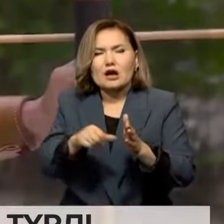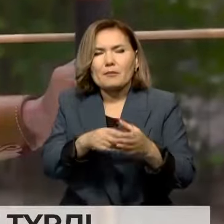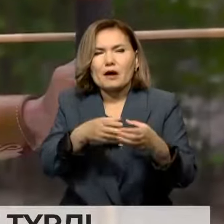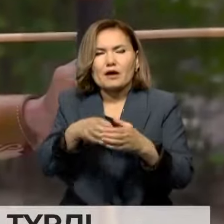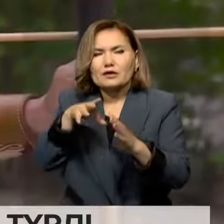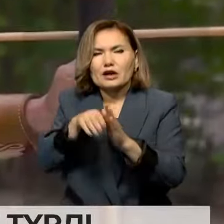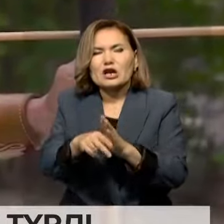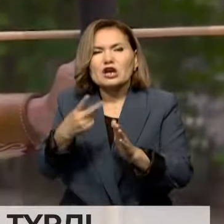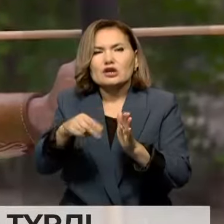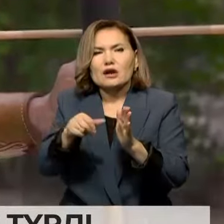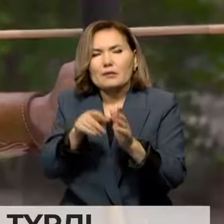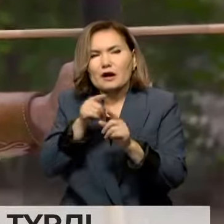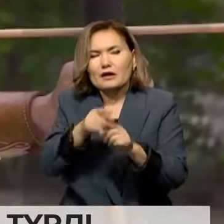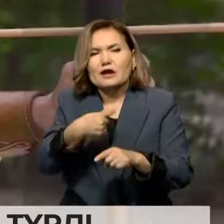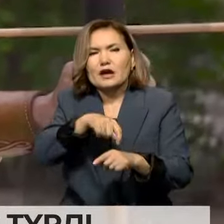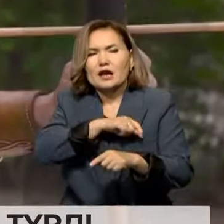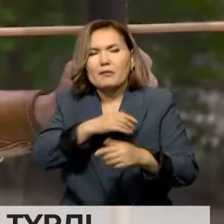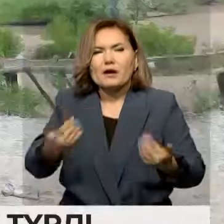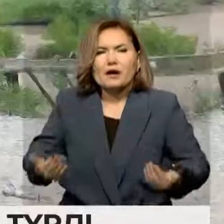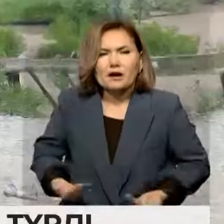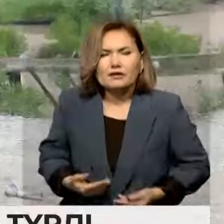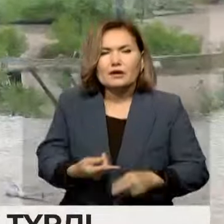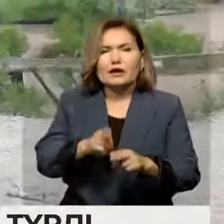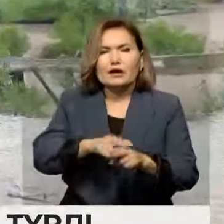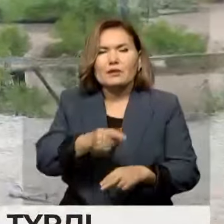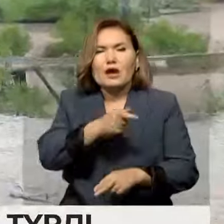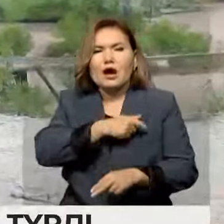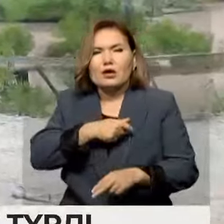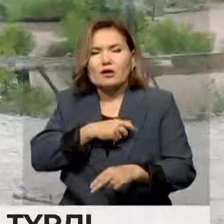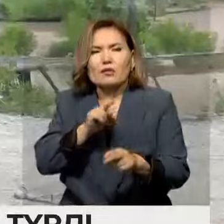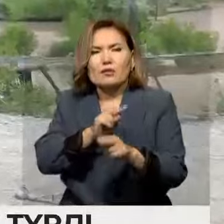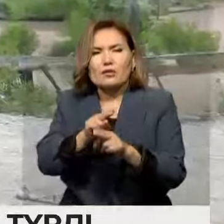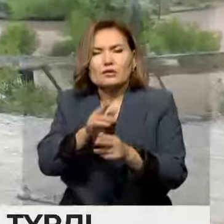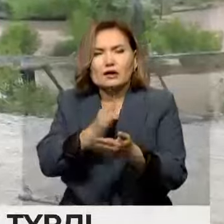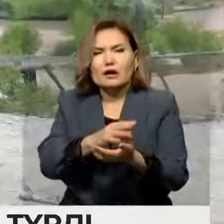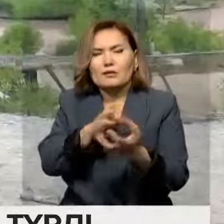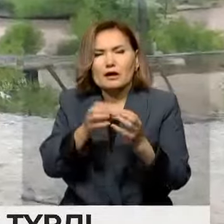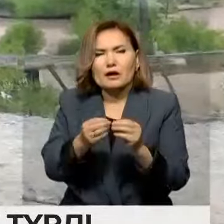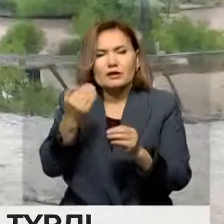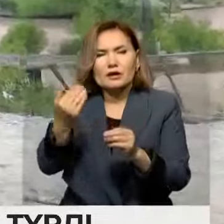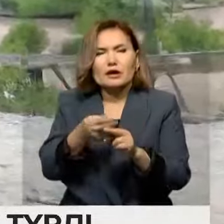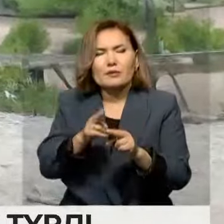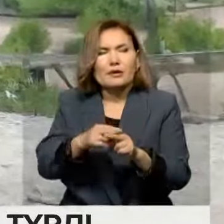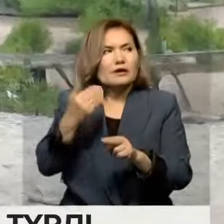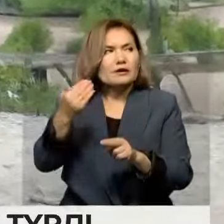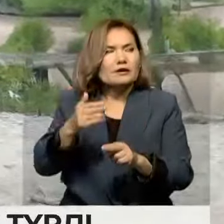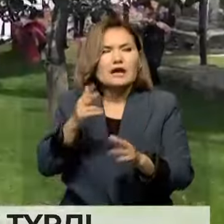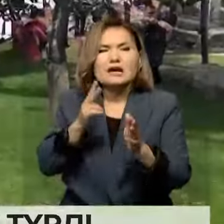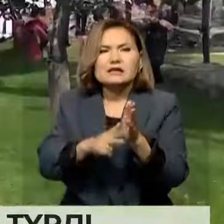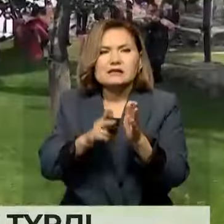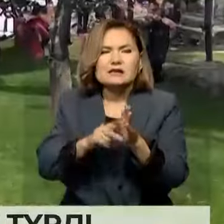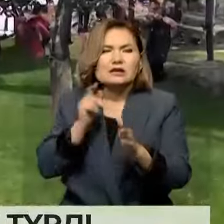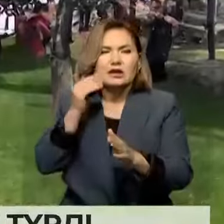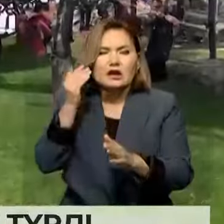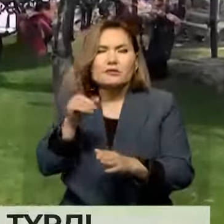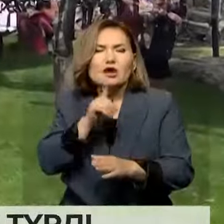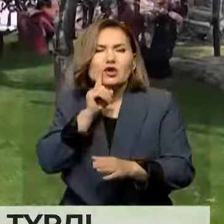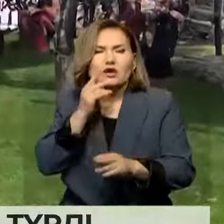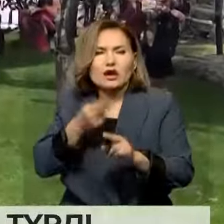команданы 26 жылдан бері Испанияда өмір сүретін педагог Жанат Нұрбаева ұйымдастырған. Ең егде жаста қатысушы 80-де болса, ең